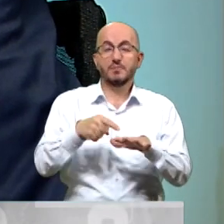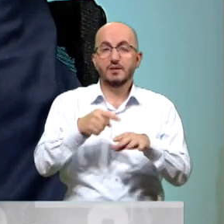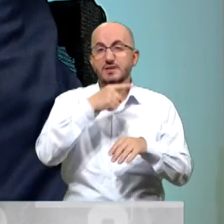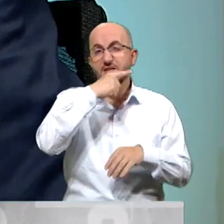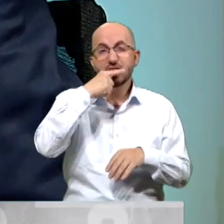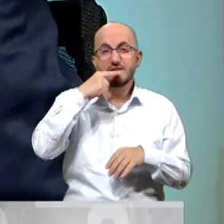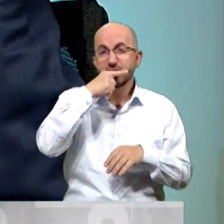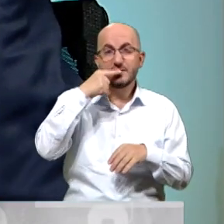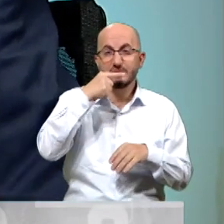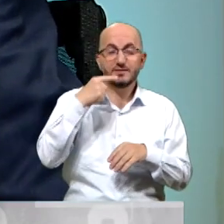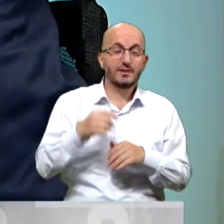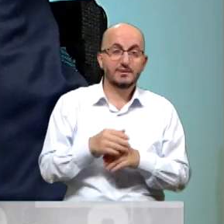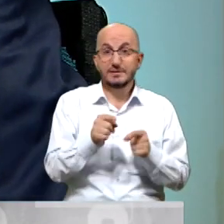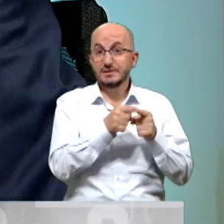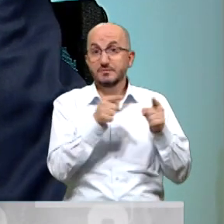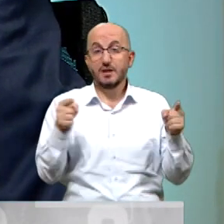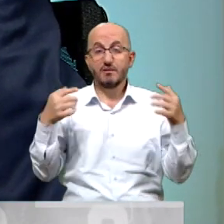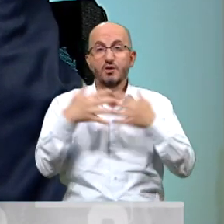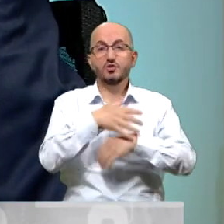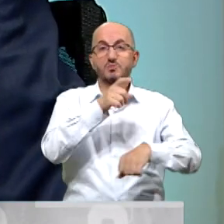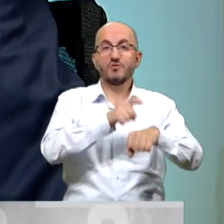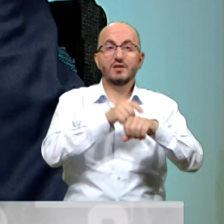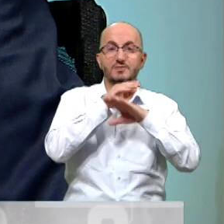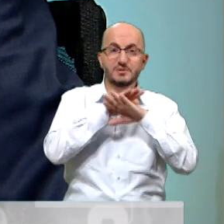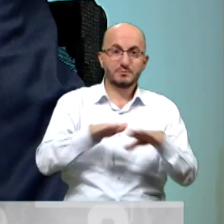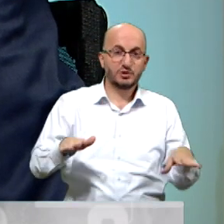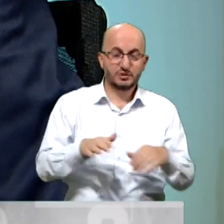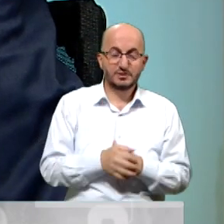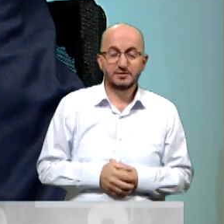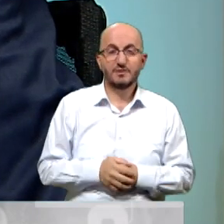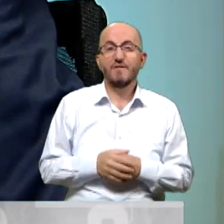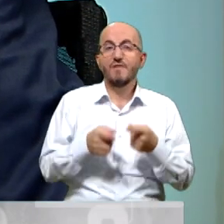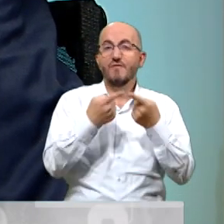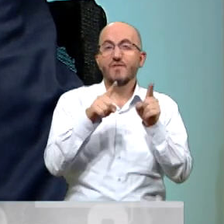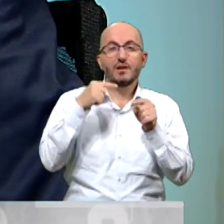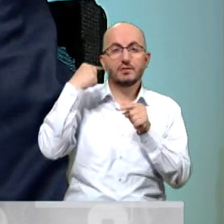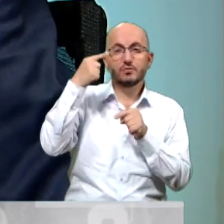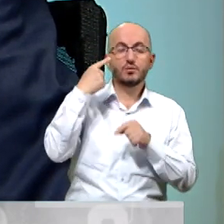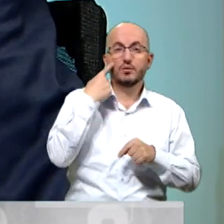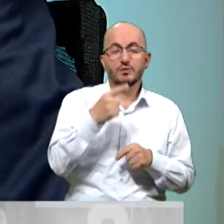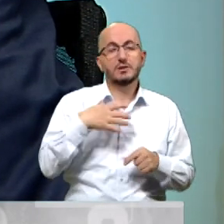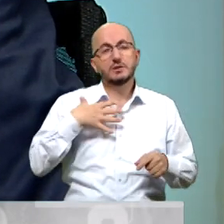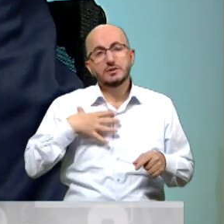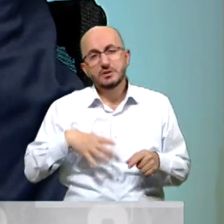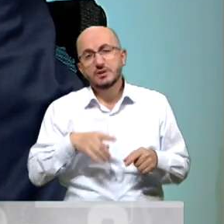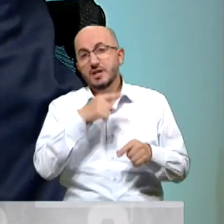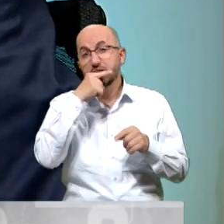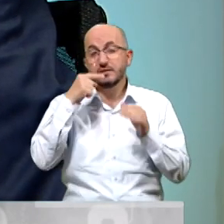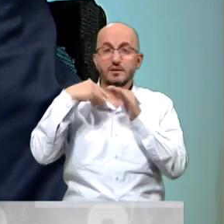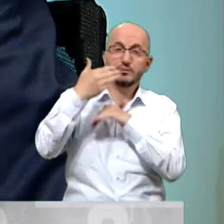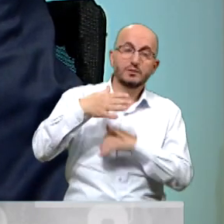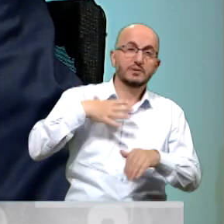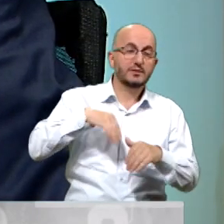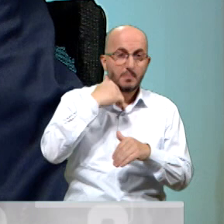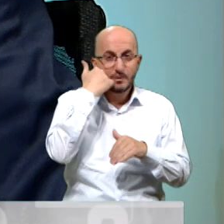kızıllıktan itibaren akşamın vakti bitmiştir. Şimdi bu ihtilaflara göre ister kızıllıktan sonra isterse beyazlıktan